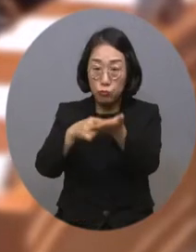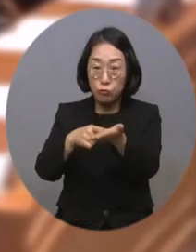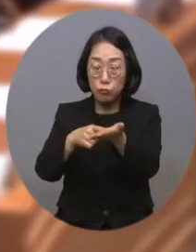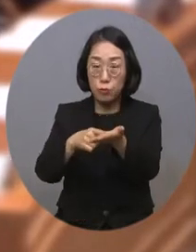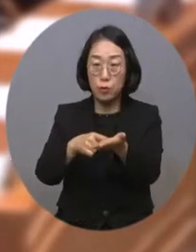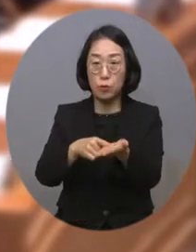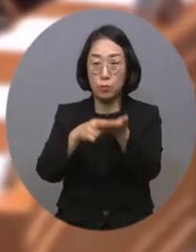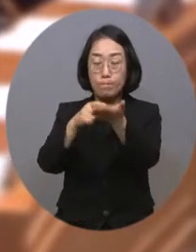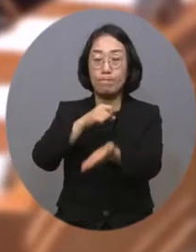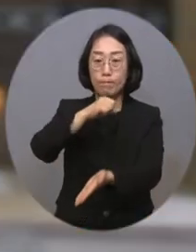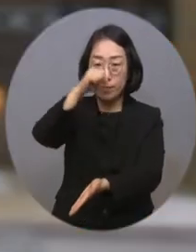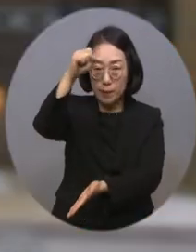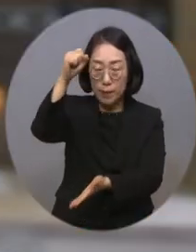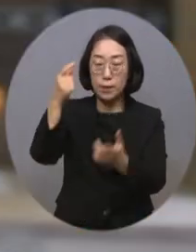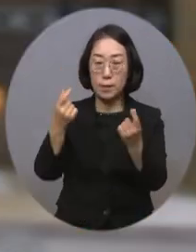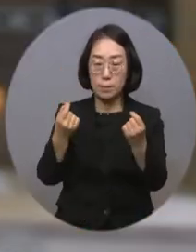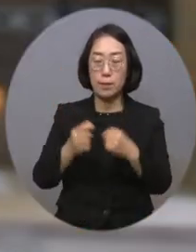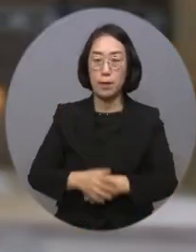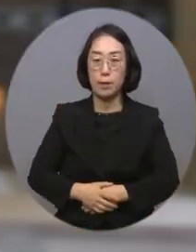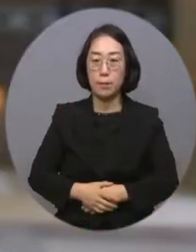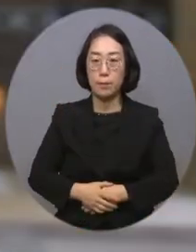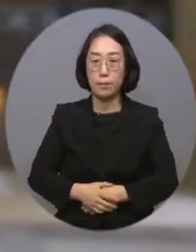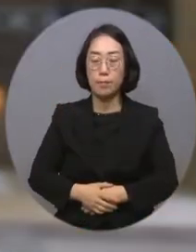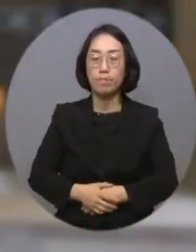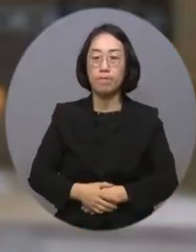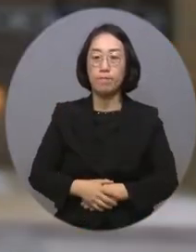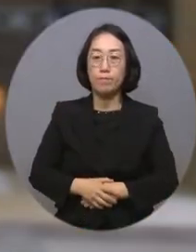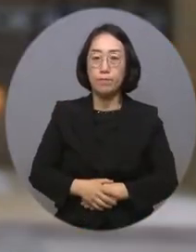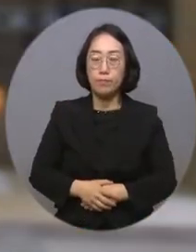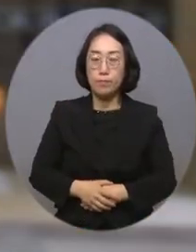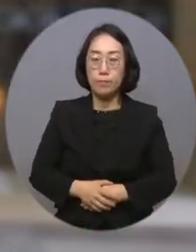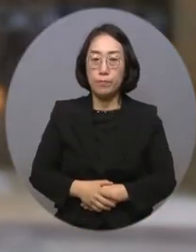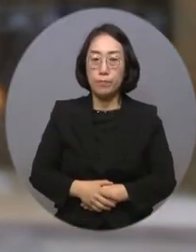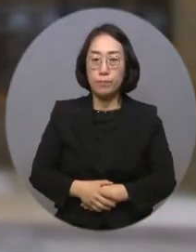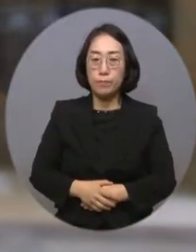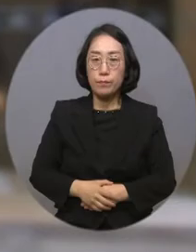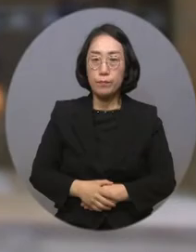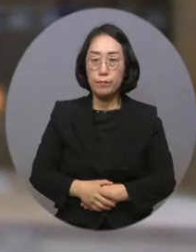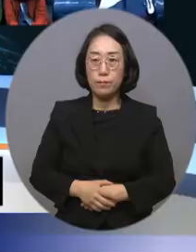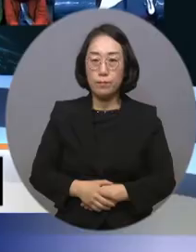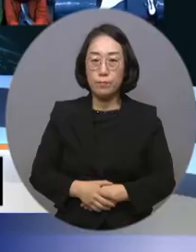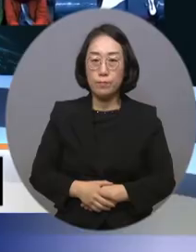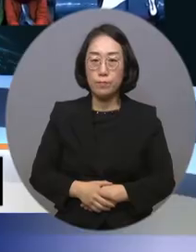본회의 문턱을 넘었습니다. 복지TV 뉴스 박순용입니다.